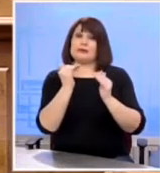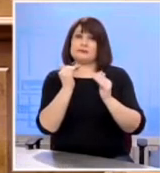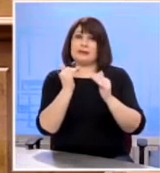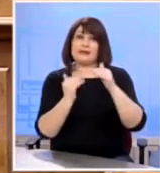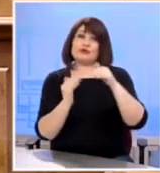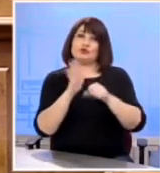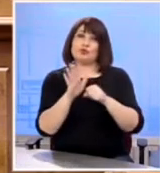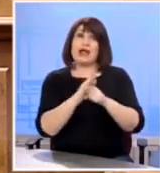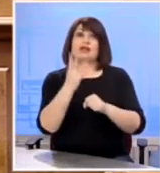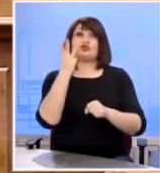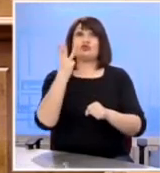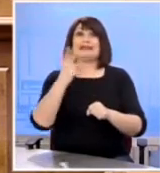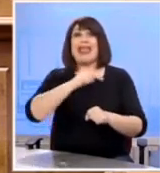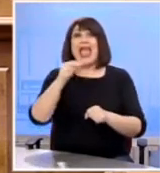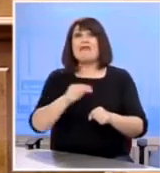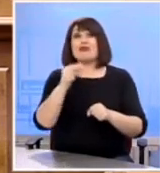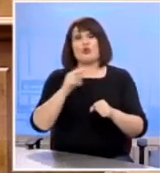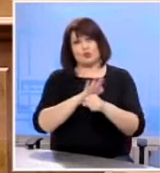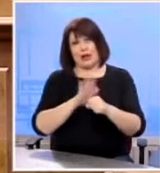του ποσού των 3 ευρώ». Εδώ υπήρξε μία